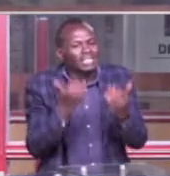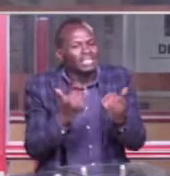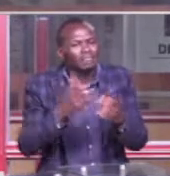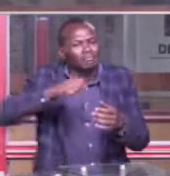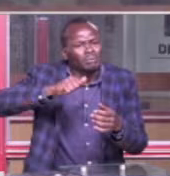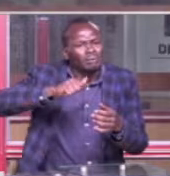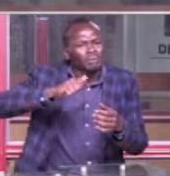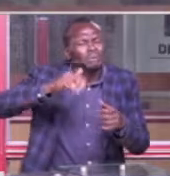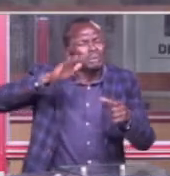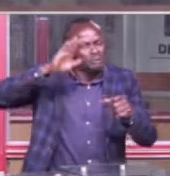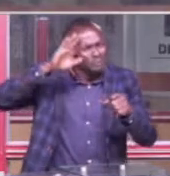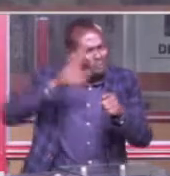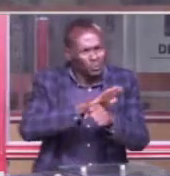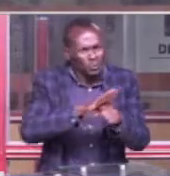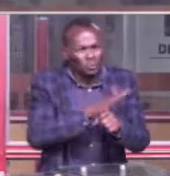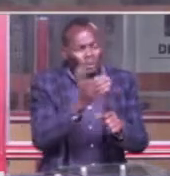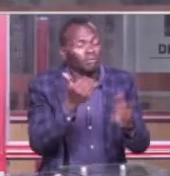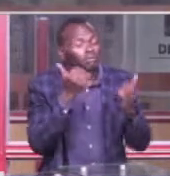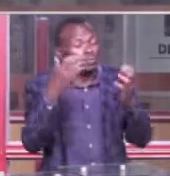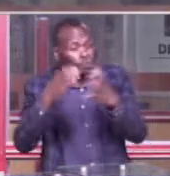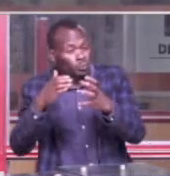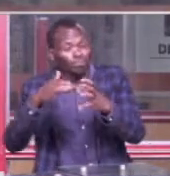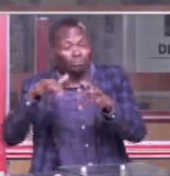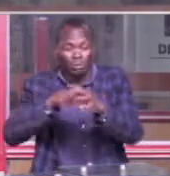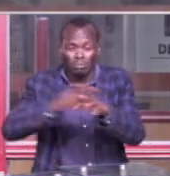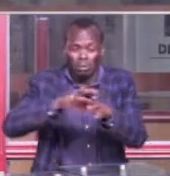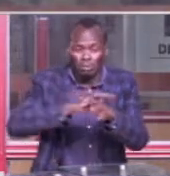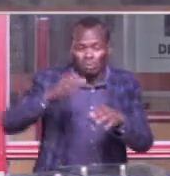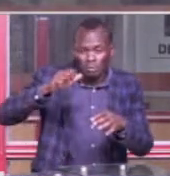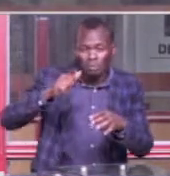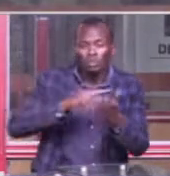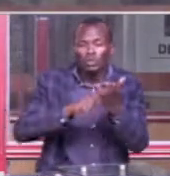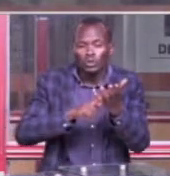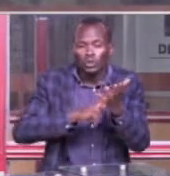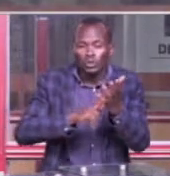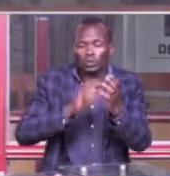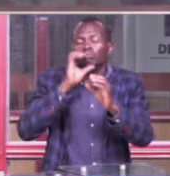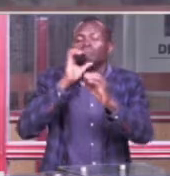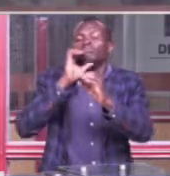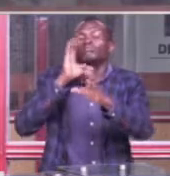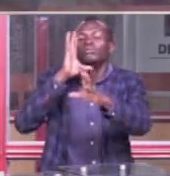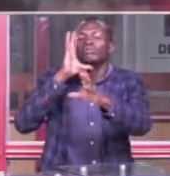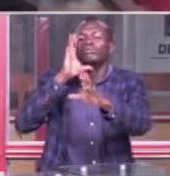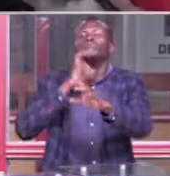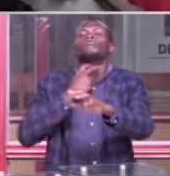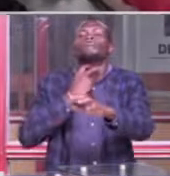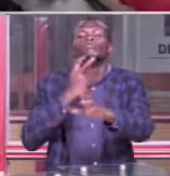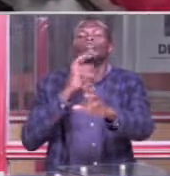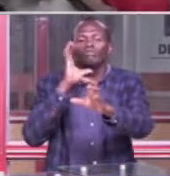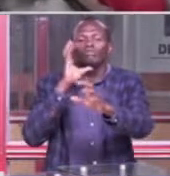kalakaasa okulaba nga bagamba bagezaako okulaba nga banoonya abakasitoma era bagamba nti bubakoledde bulungi.